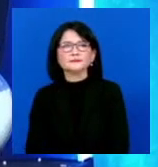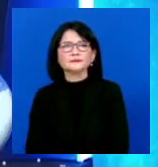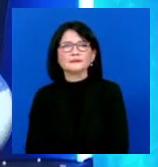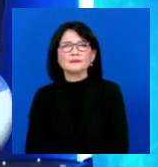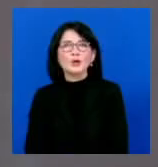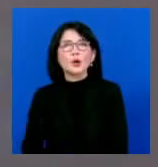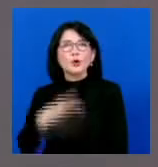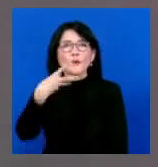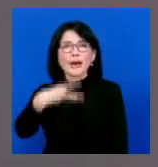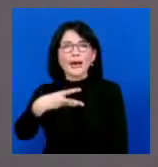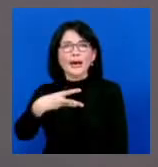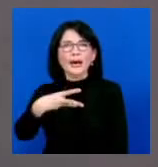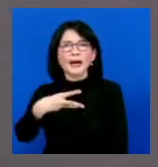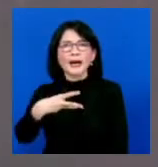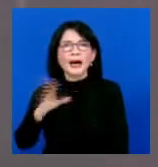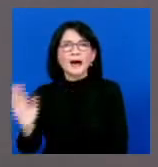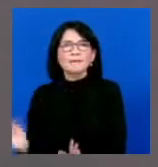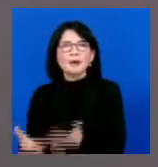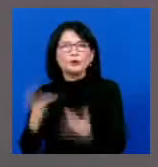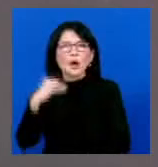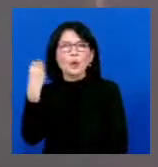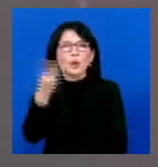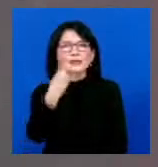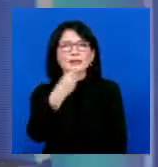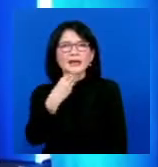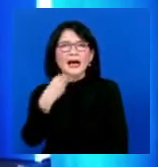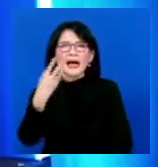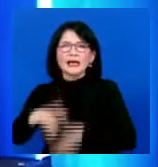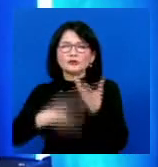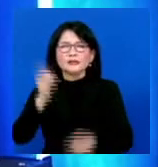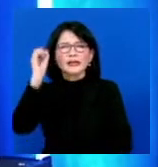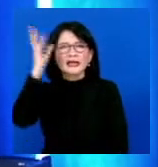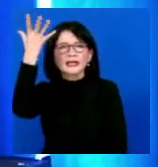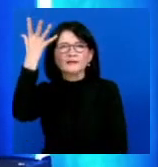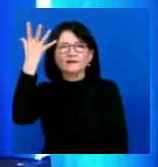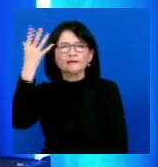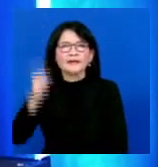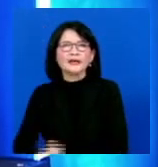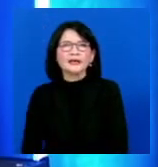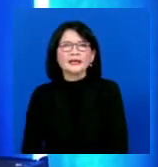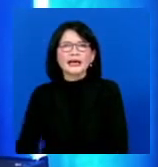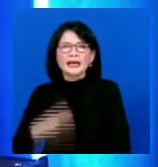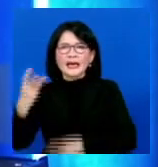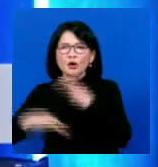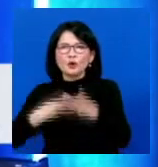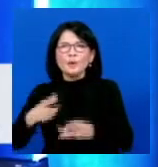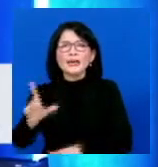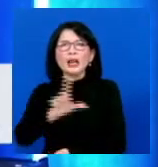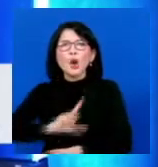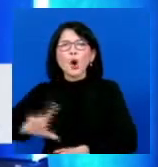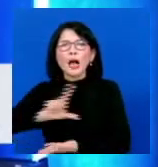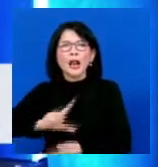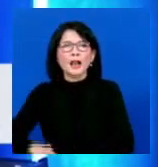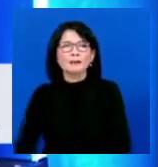e huruf e adalah pembangunan pariwisata industri kreatif dan penguatan ekonomi lokal selanjutnya saya akan ambil